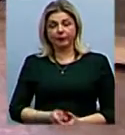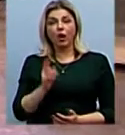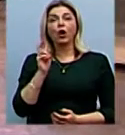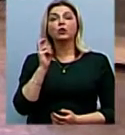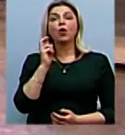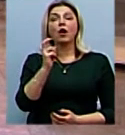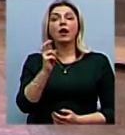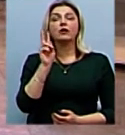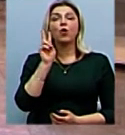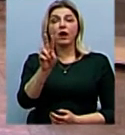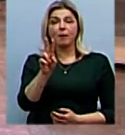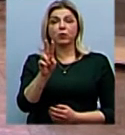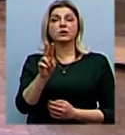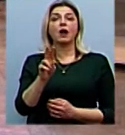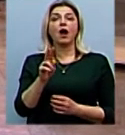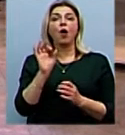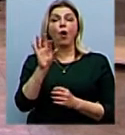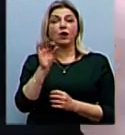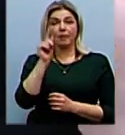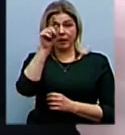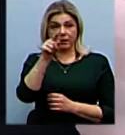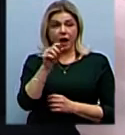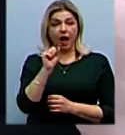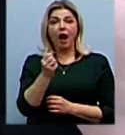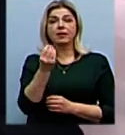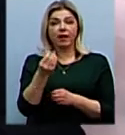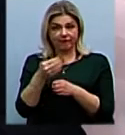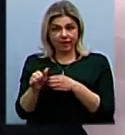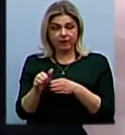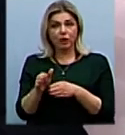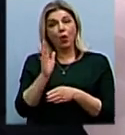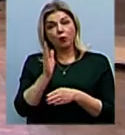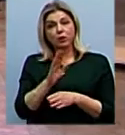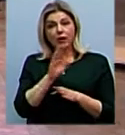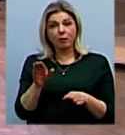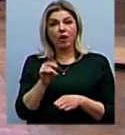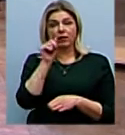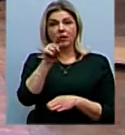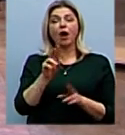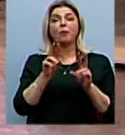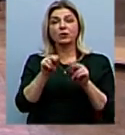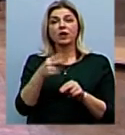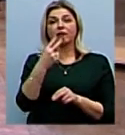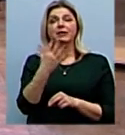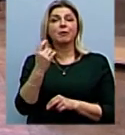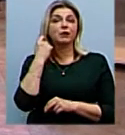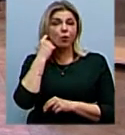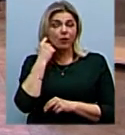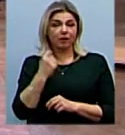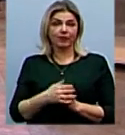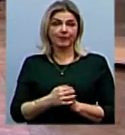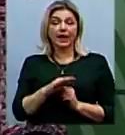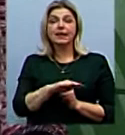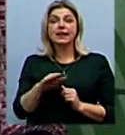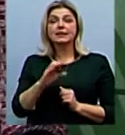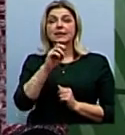Тролейбусная линия в Корабельный район. Будет, не будет, а деньги-то выделены на проект. Це мріє вже 25 років. В детский